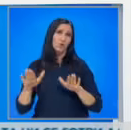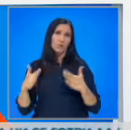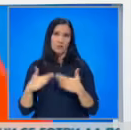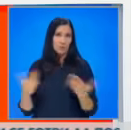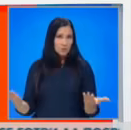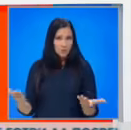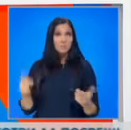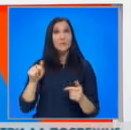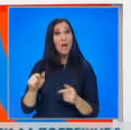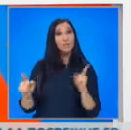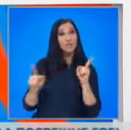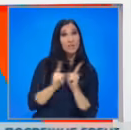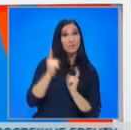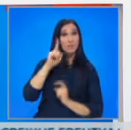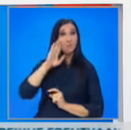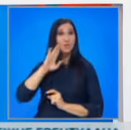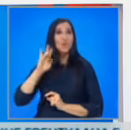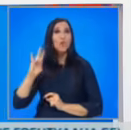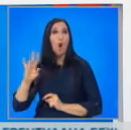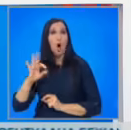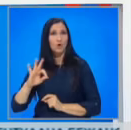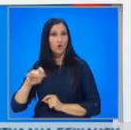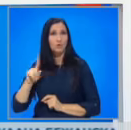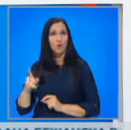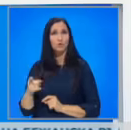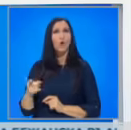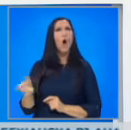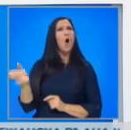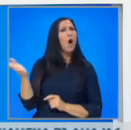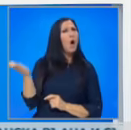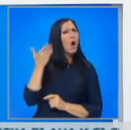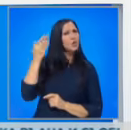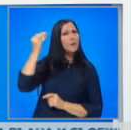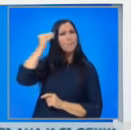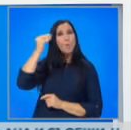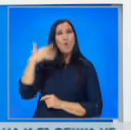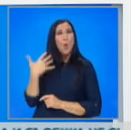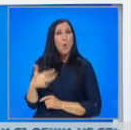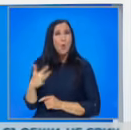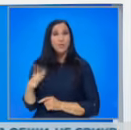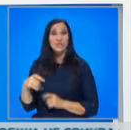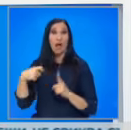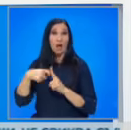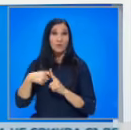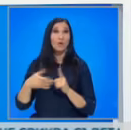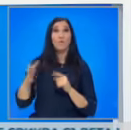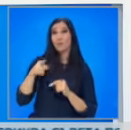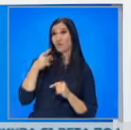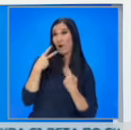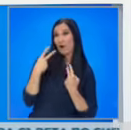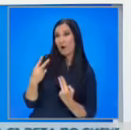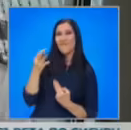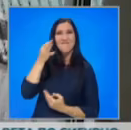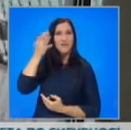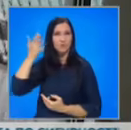тях. Сега ще ви срещнем с един мъж от Ню Орлианс, който още помни ужаса на Катрина, но въпреки това гледа философски на